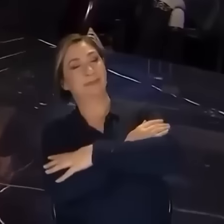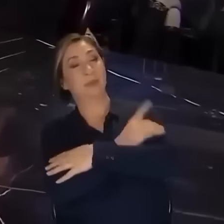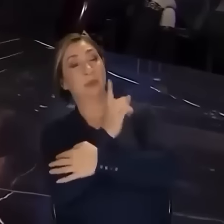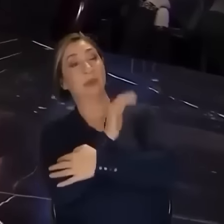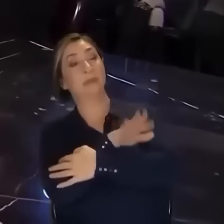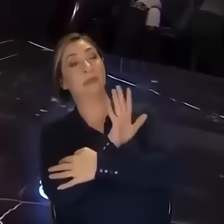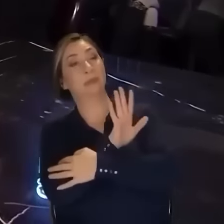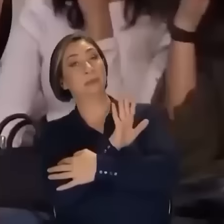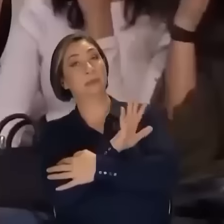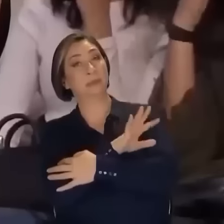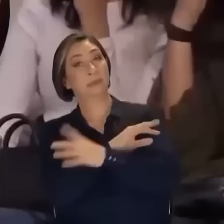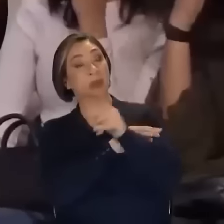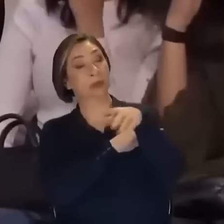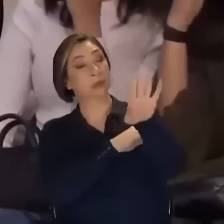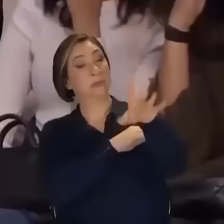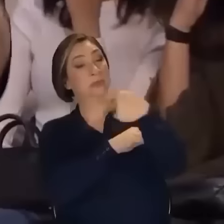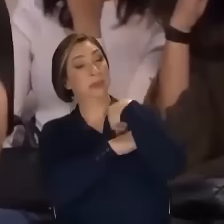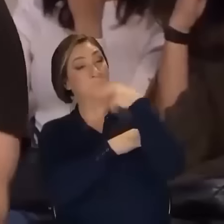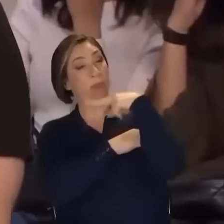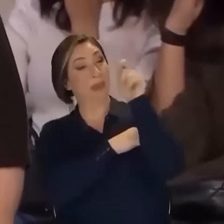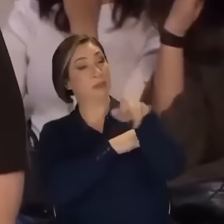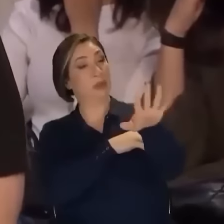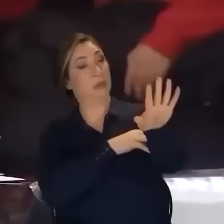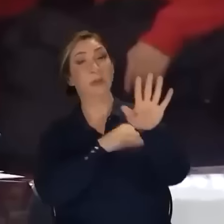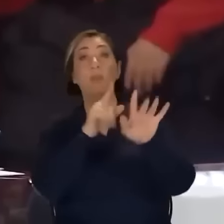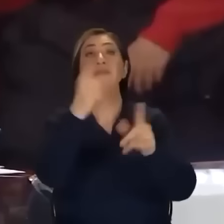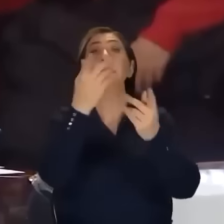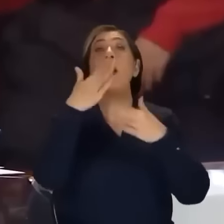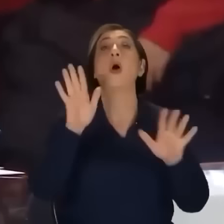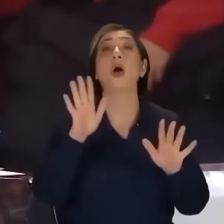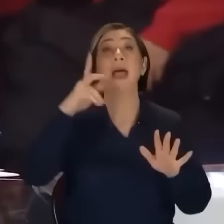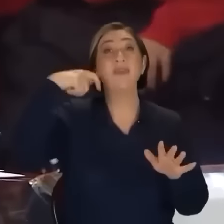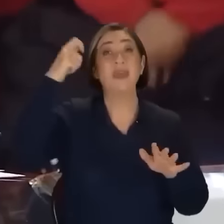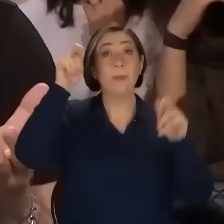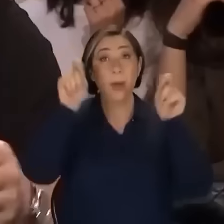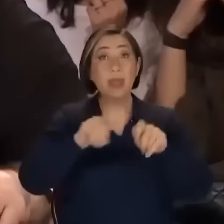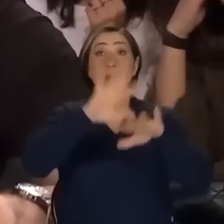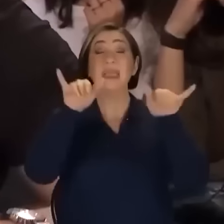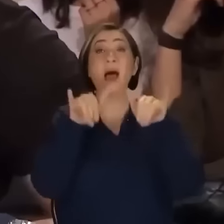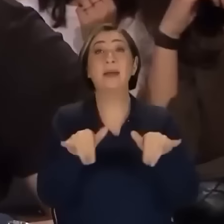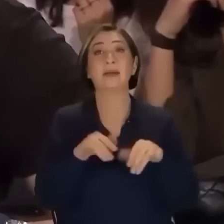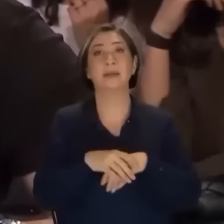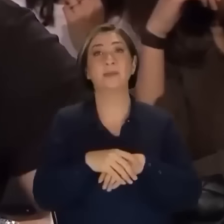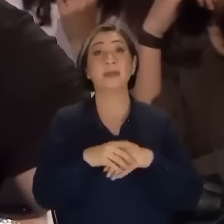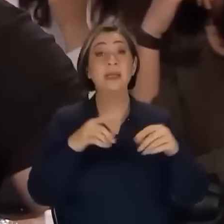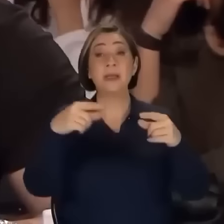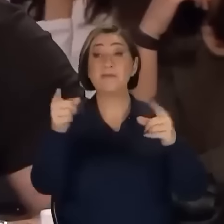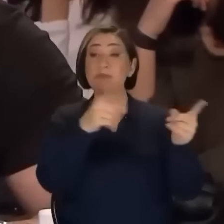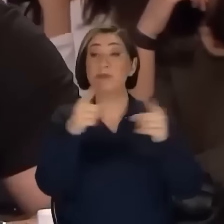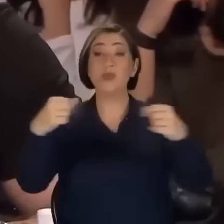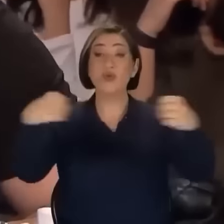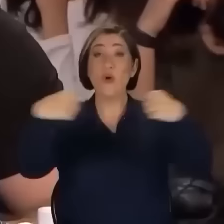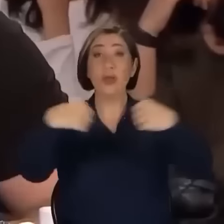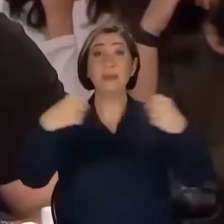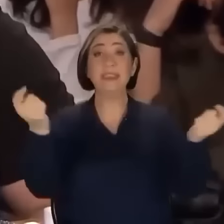gelmesin biz biz komedi yapacak falan di böyle bir şey yok film yapanlar aynı insanlar birbirlerini dövdürmeye